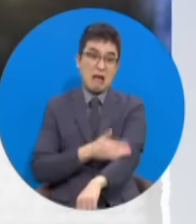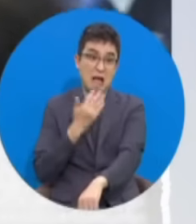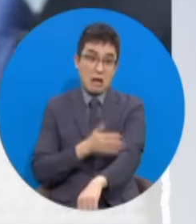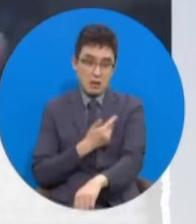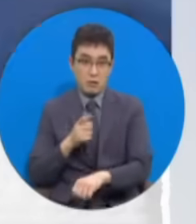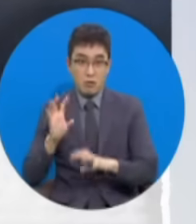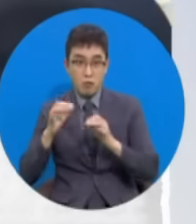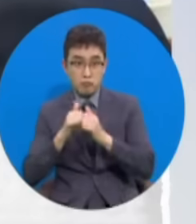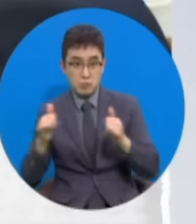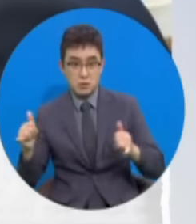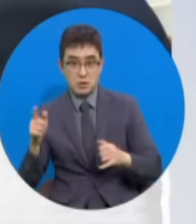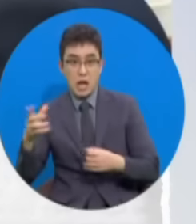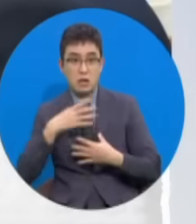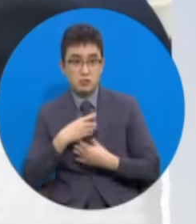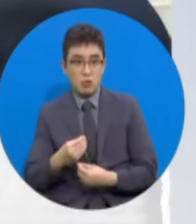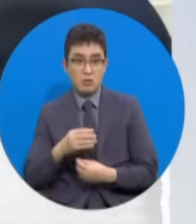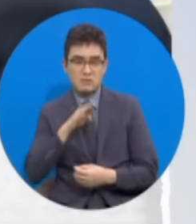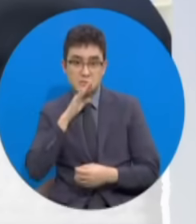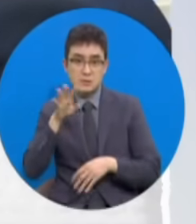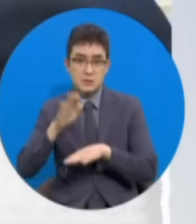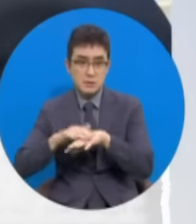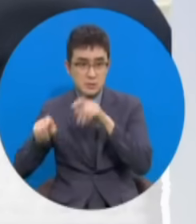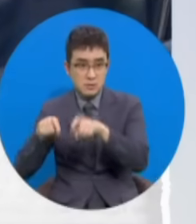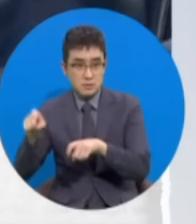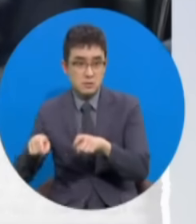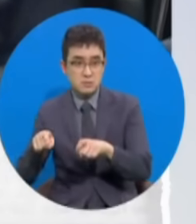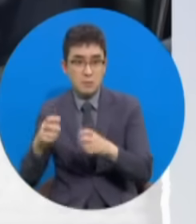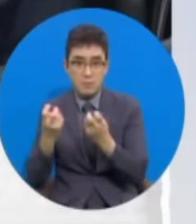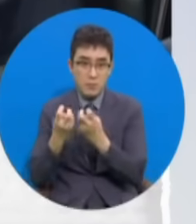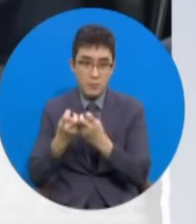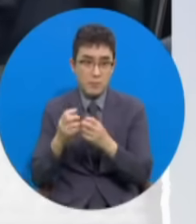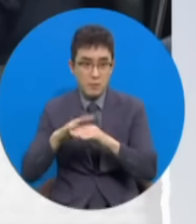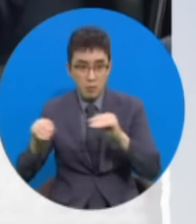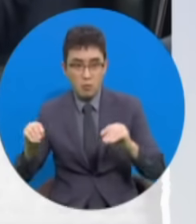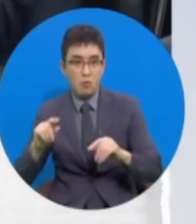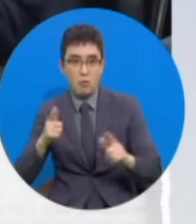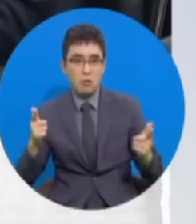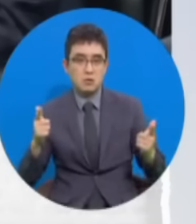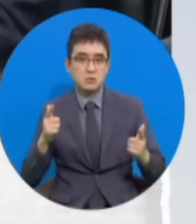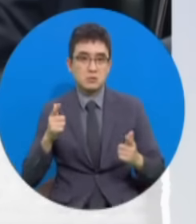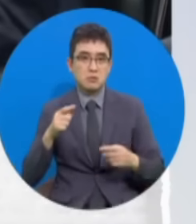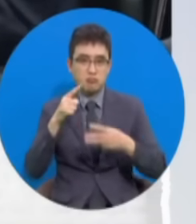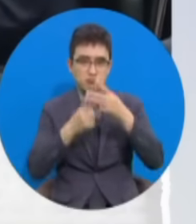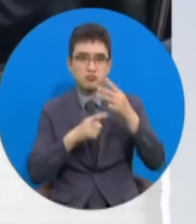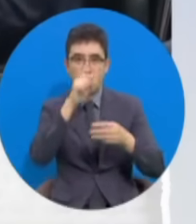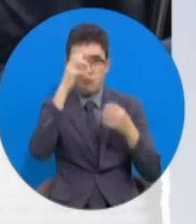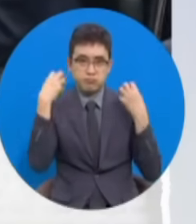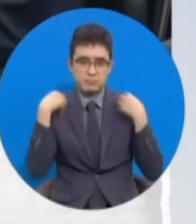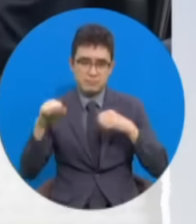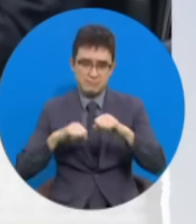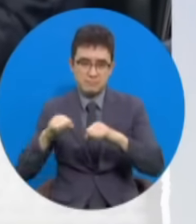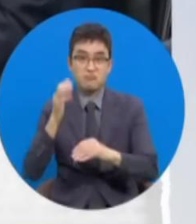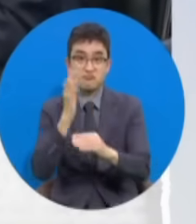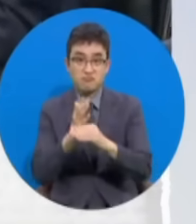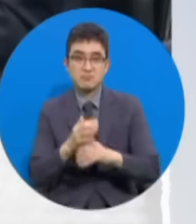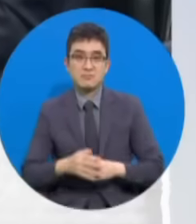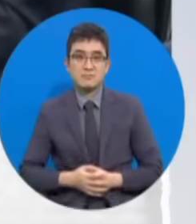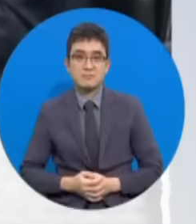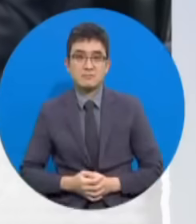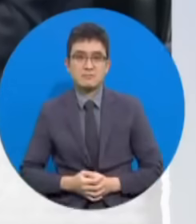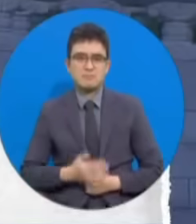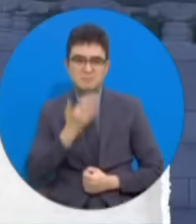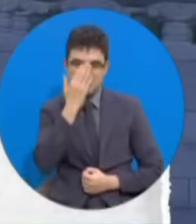생명과 안전을 지키기 위한 실효성 있는 대책은 마련하지 못할 거다. 여기에 대한 일들을 하나씩 윤석열 정부가 풀어내고 있다는 말씀을 드립니다. 뒤치다거리